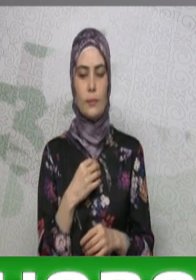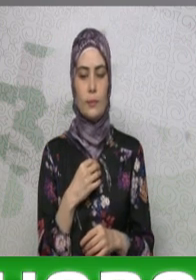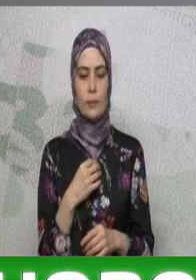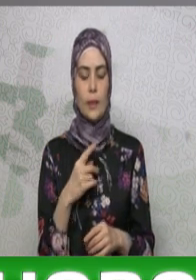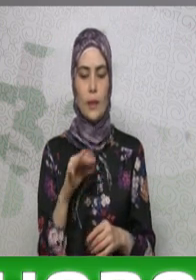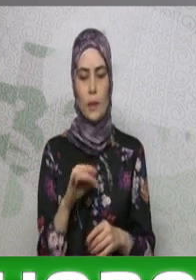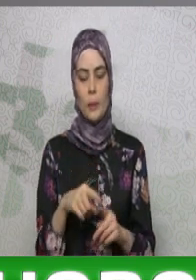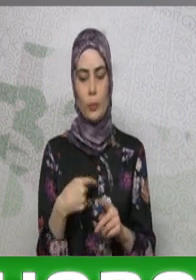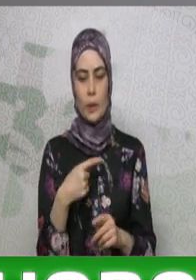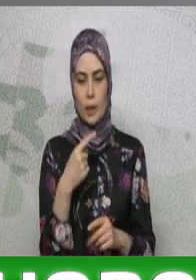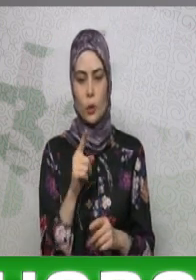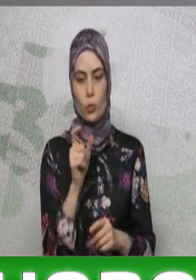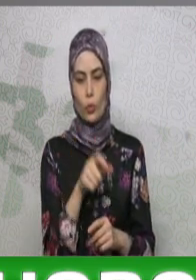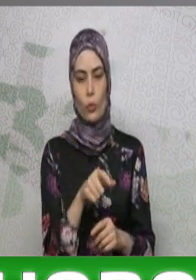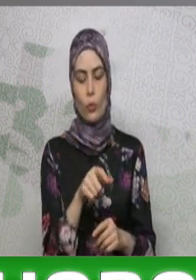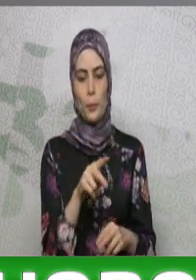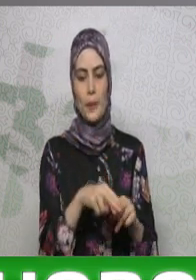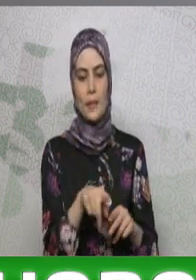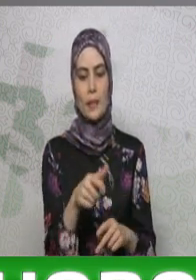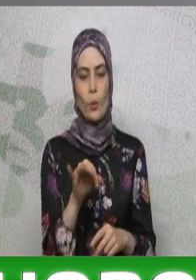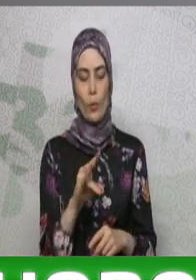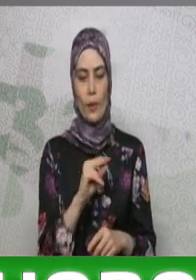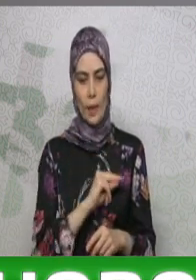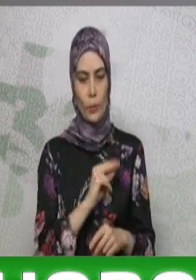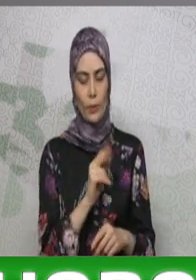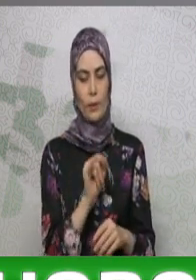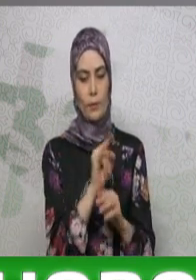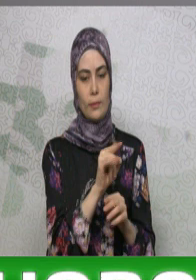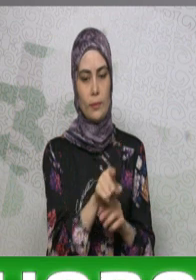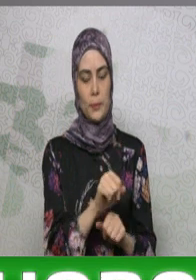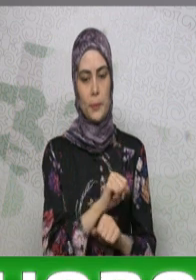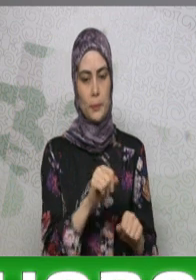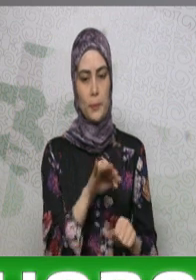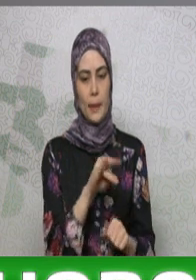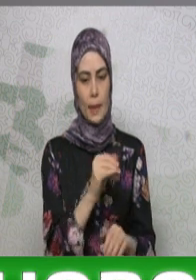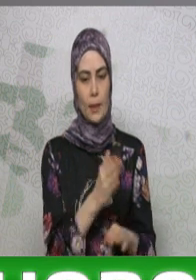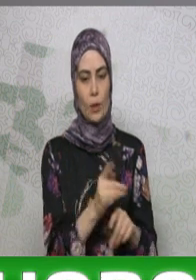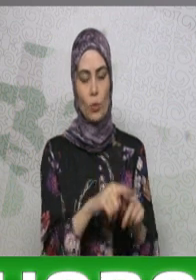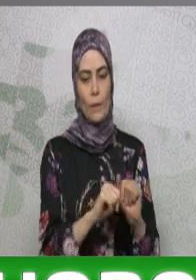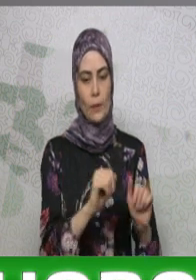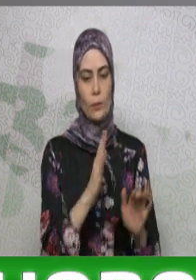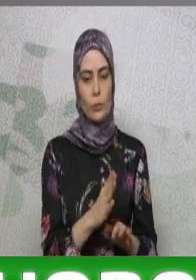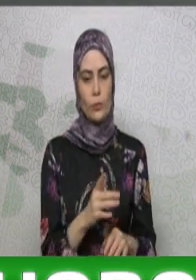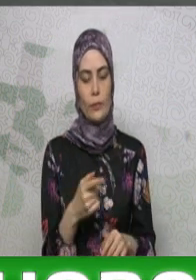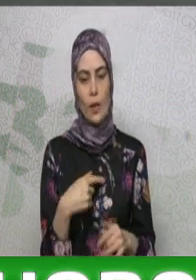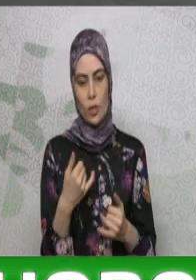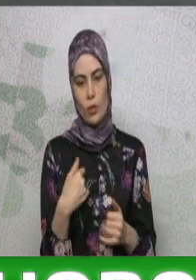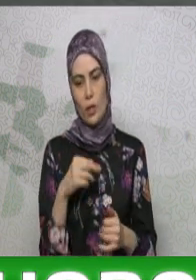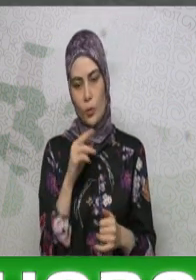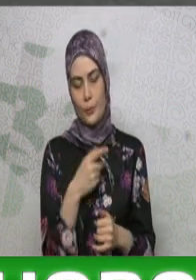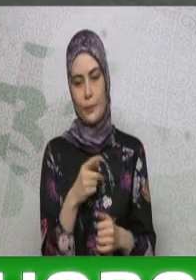Сказал, что заминировал. В территориальный участок «Газпром» города Малгобек. Сидейного рассказывал, раскаиваюсь.